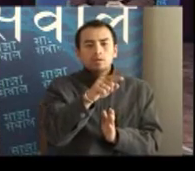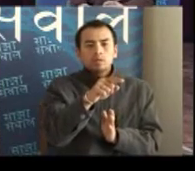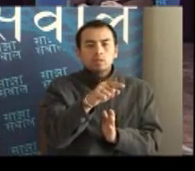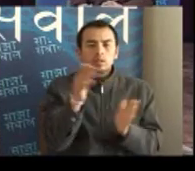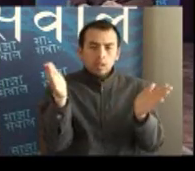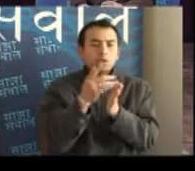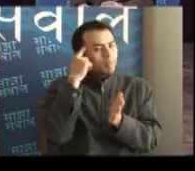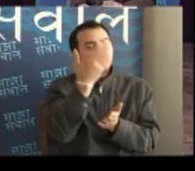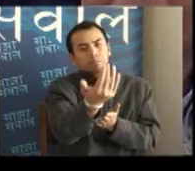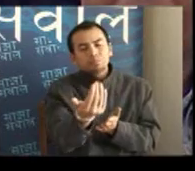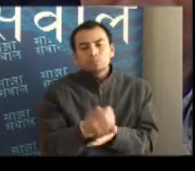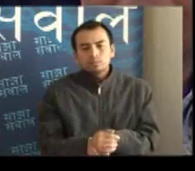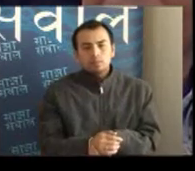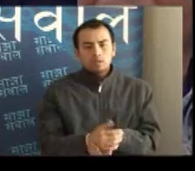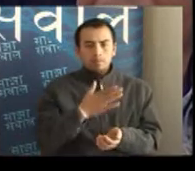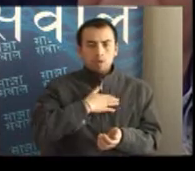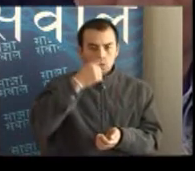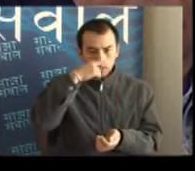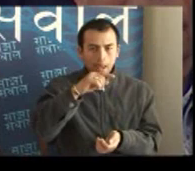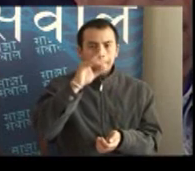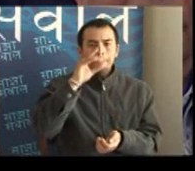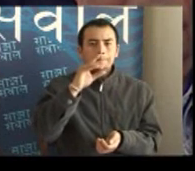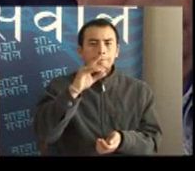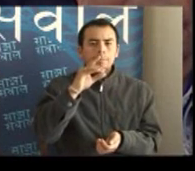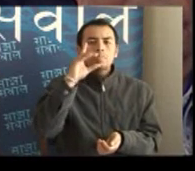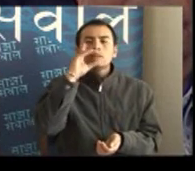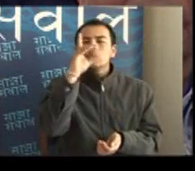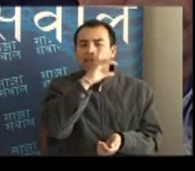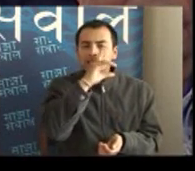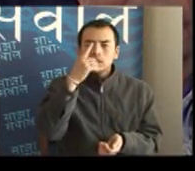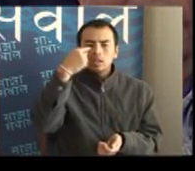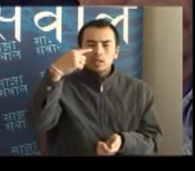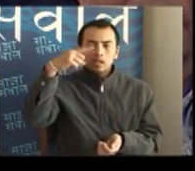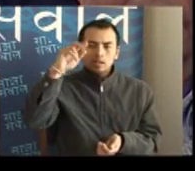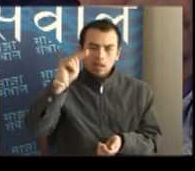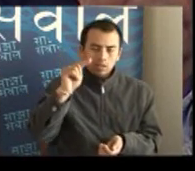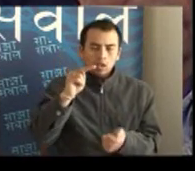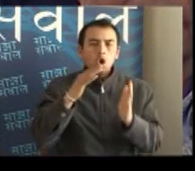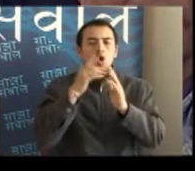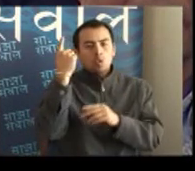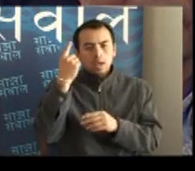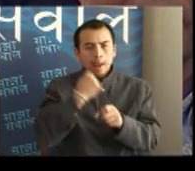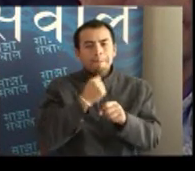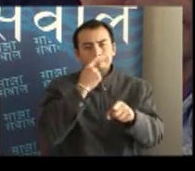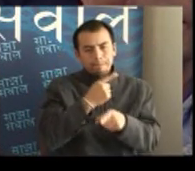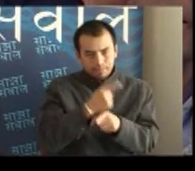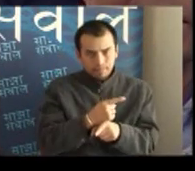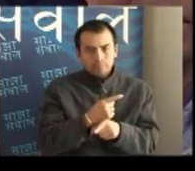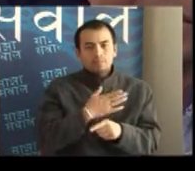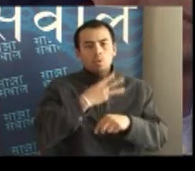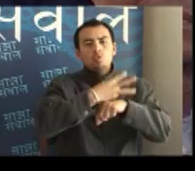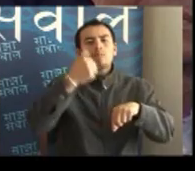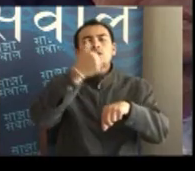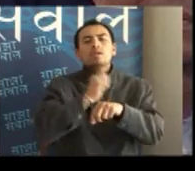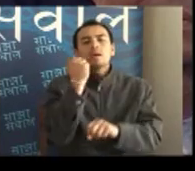यहाँनिर म संक्षिप्त विचार लिइहाल्छु। मेरो नाम टेकनाथ नेउपाने घर गोर्खा पेसाले शिक्षक म